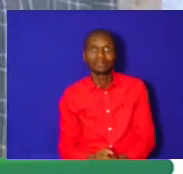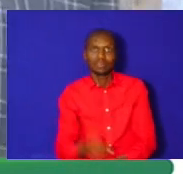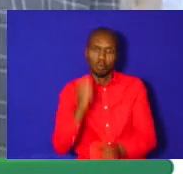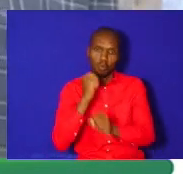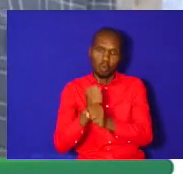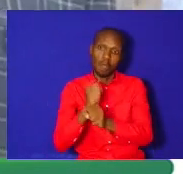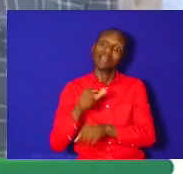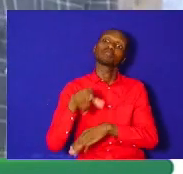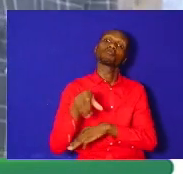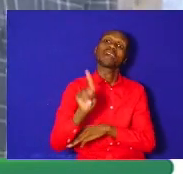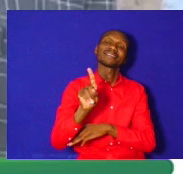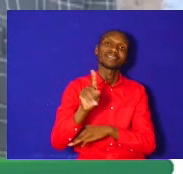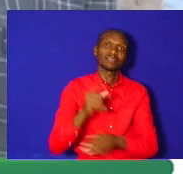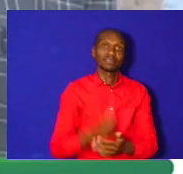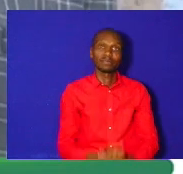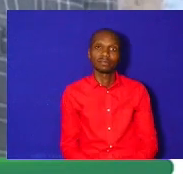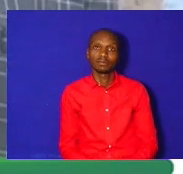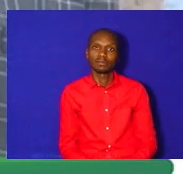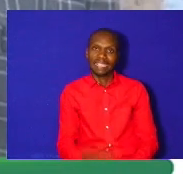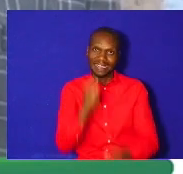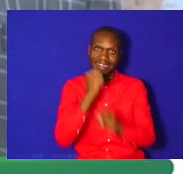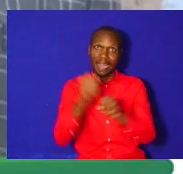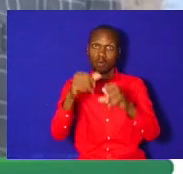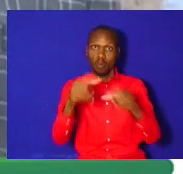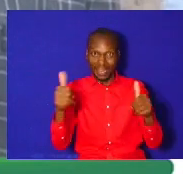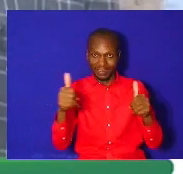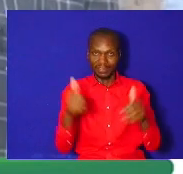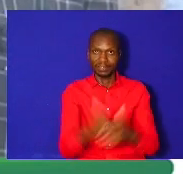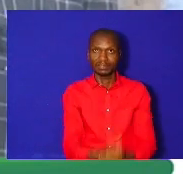yao ikifanyika vizuri